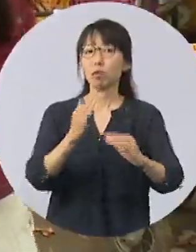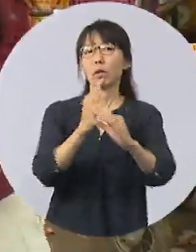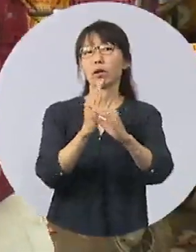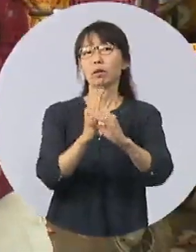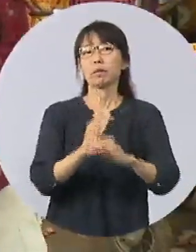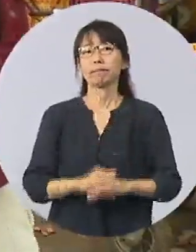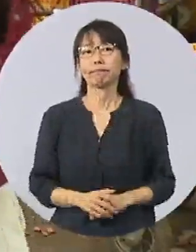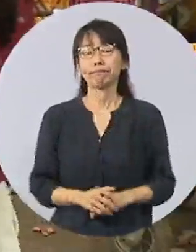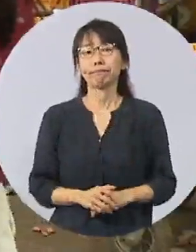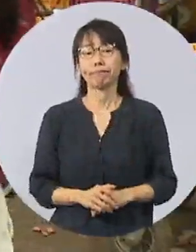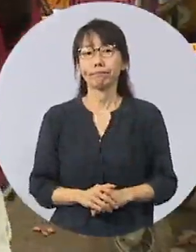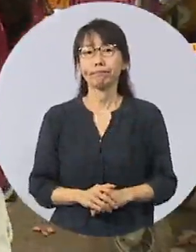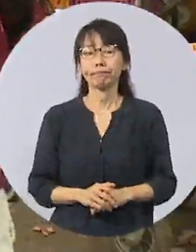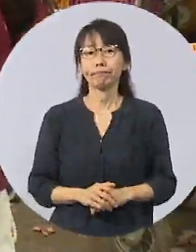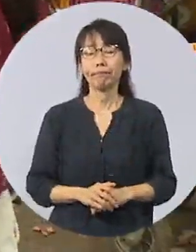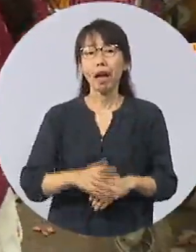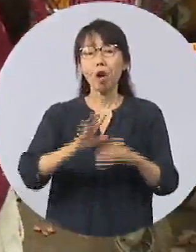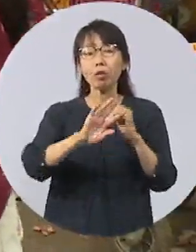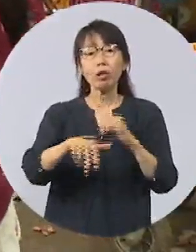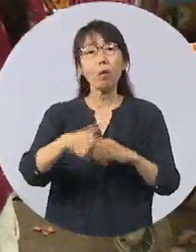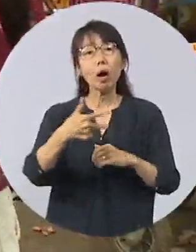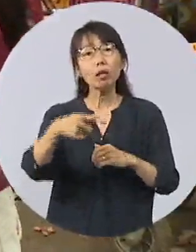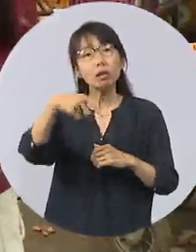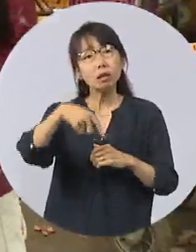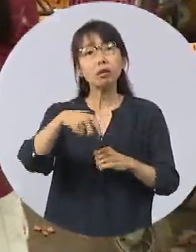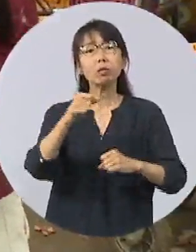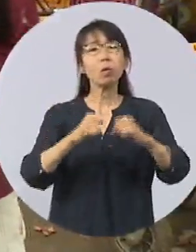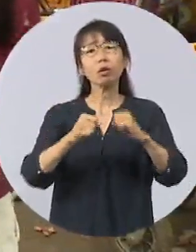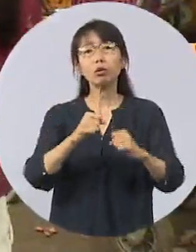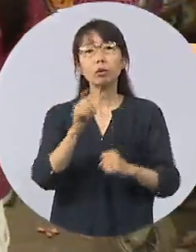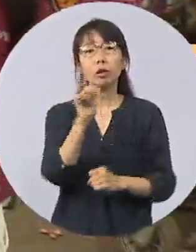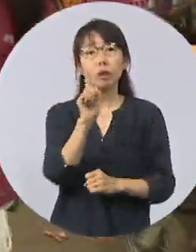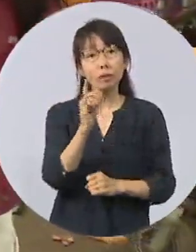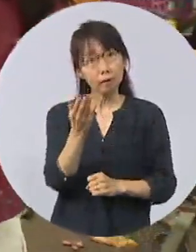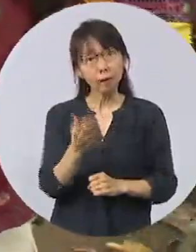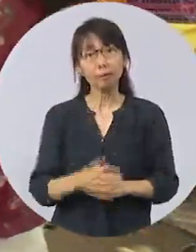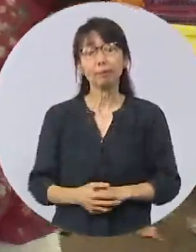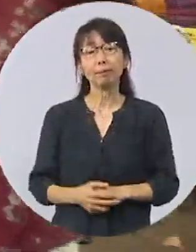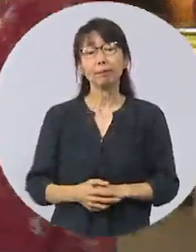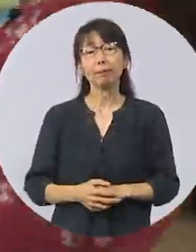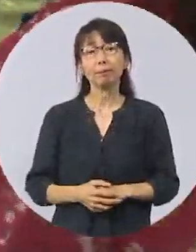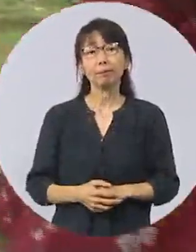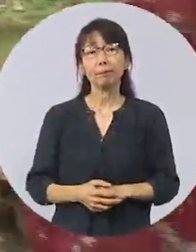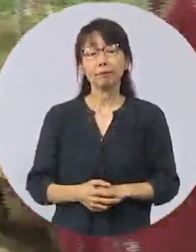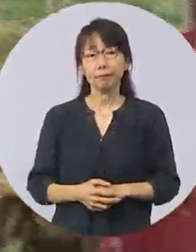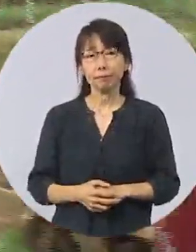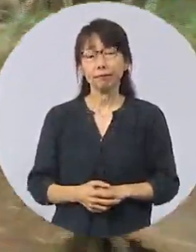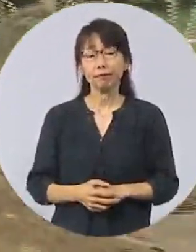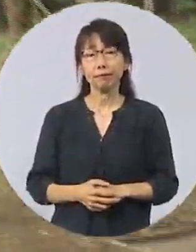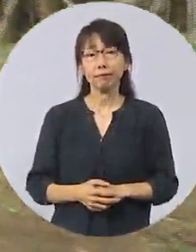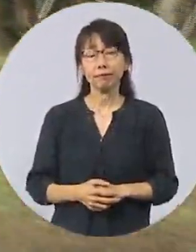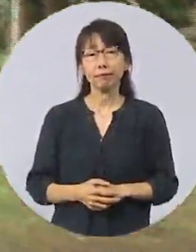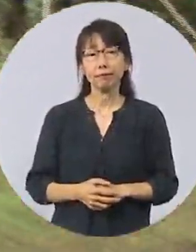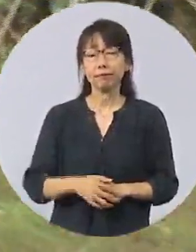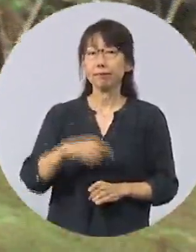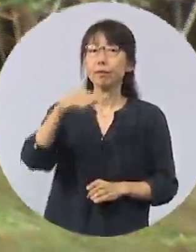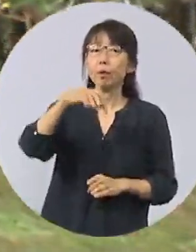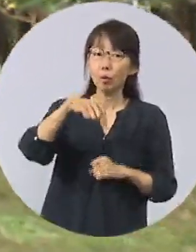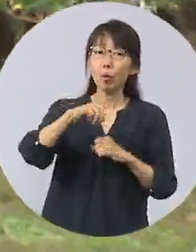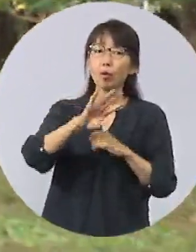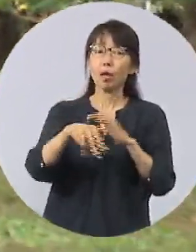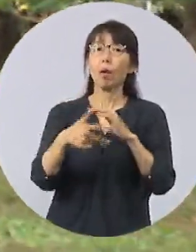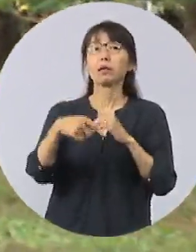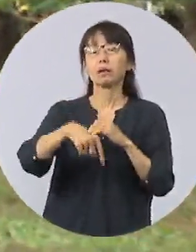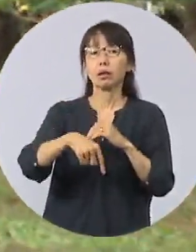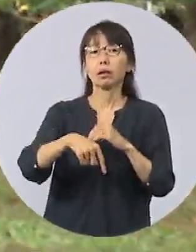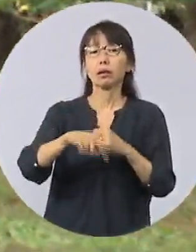志村さん、あの藤沢市では地産地消の取り組みってどういったものを行っているんでしょうか。 はい、藤沢市には地産地消推進